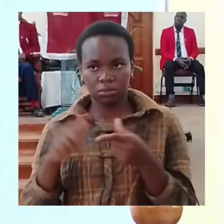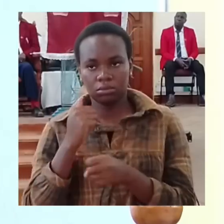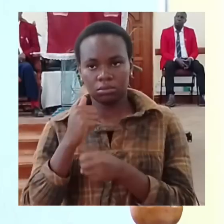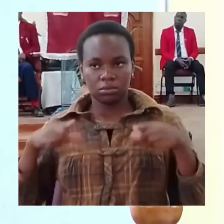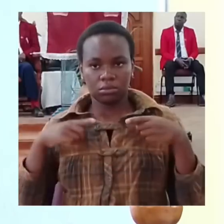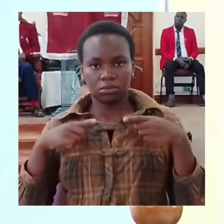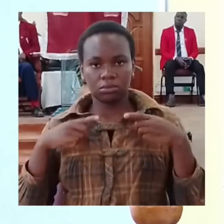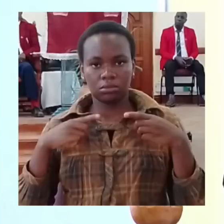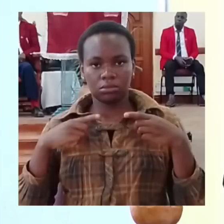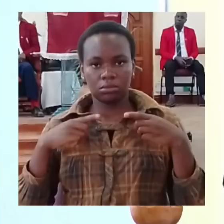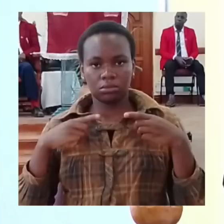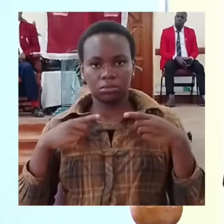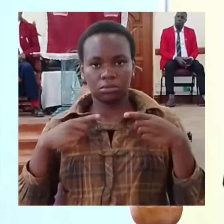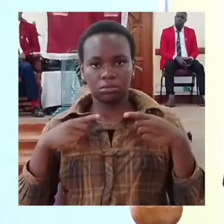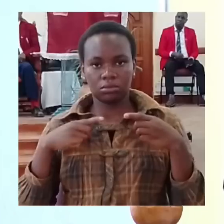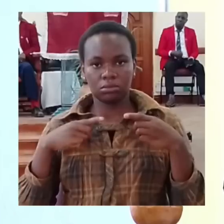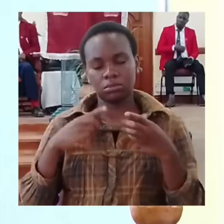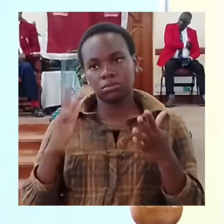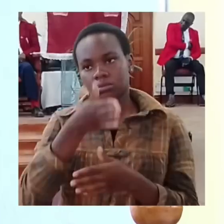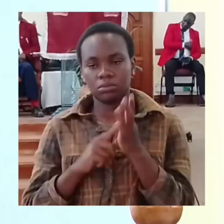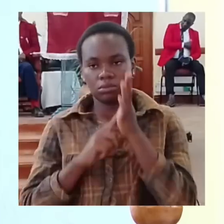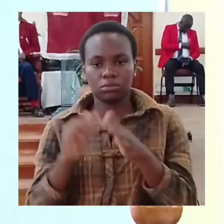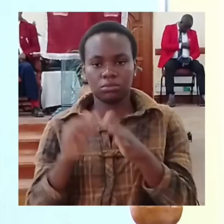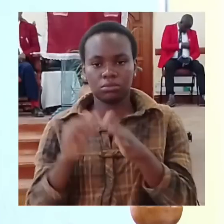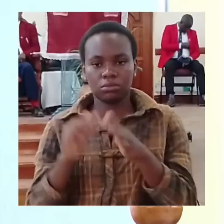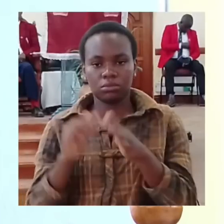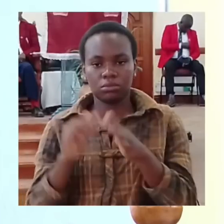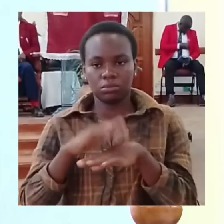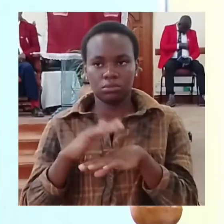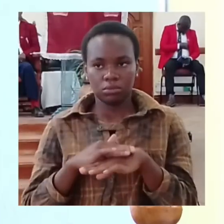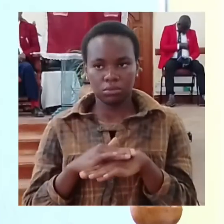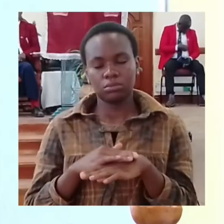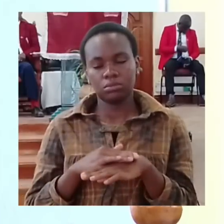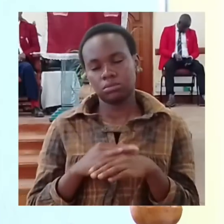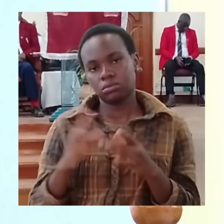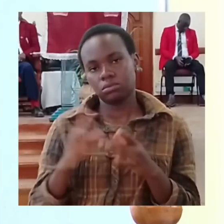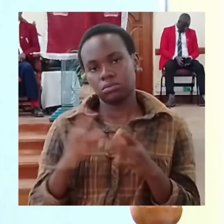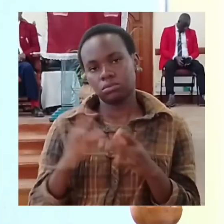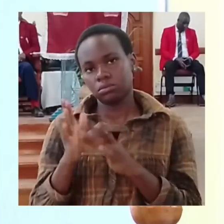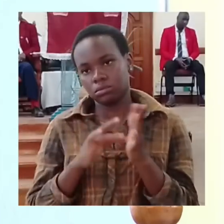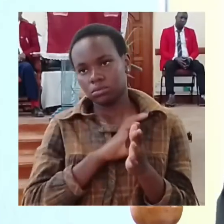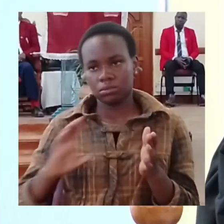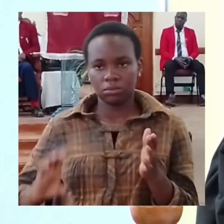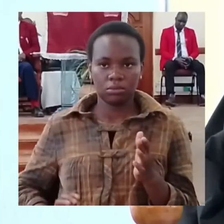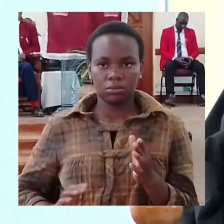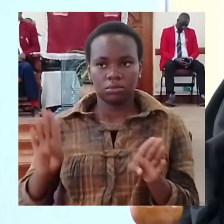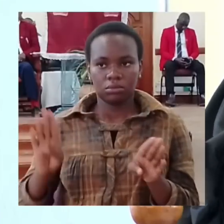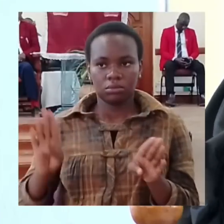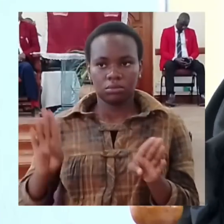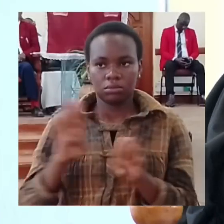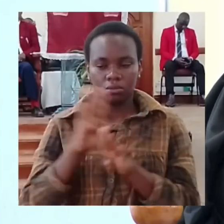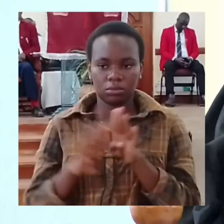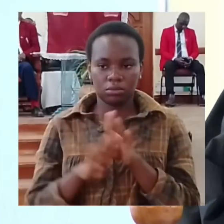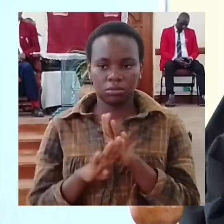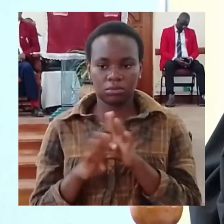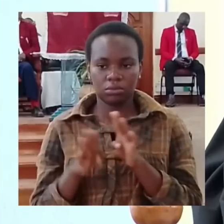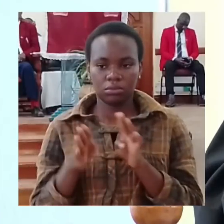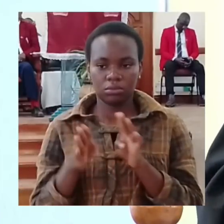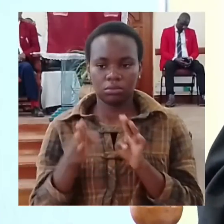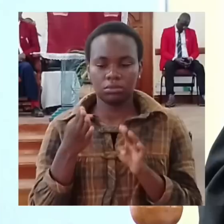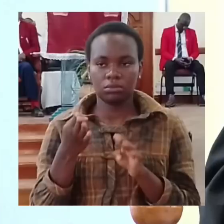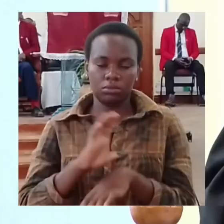Ngai. Thiei mukonanie utheri wa Mwathani Jesu Kristo. Ona ithuothe tuka guku muthenya wa